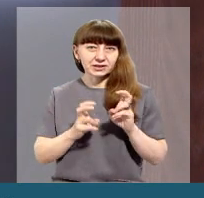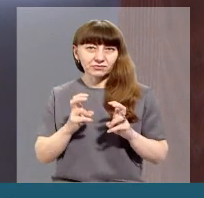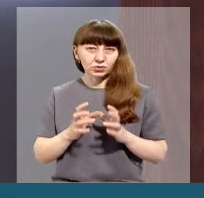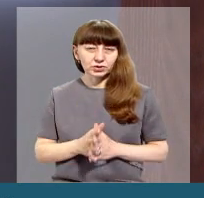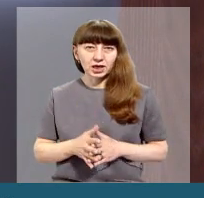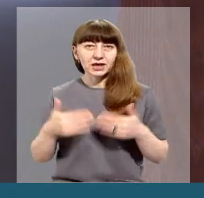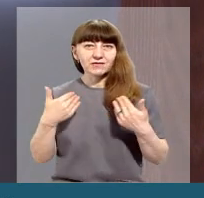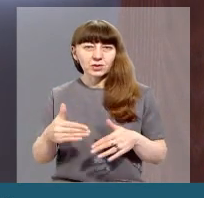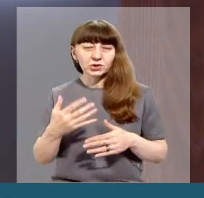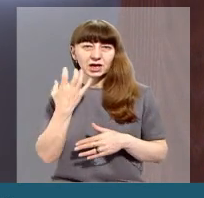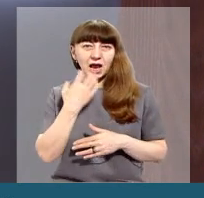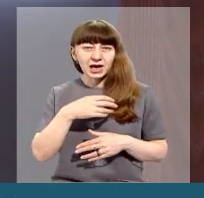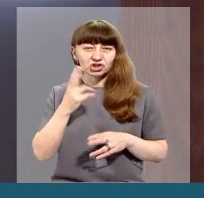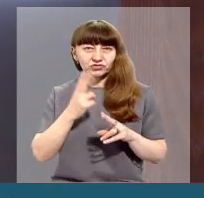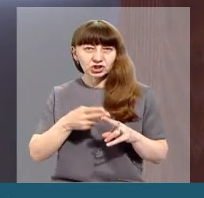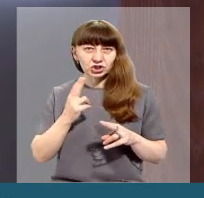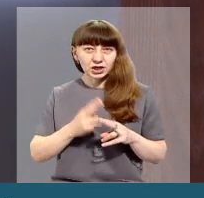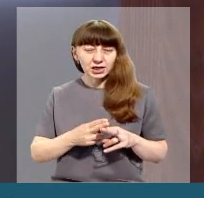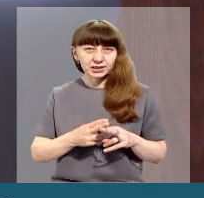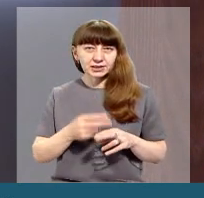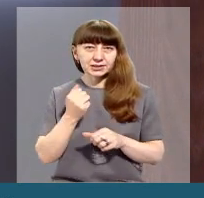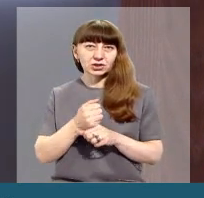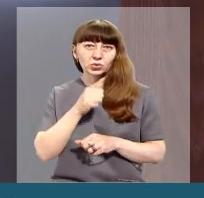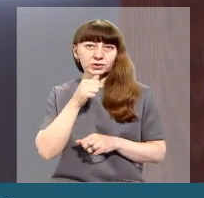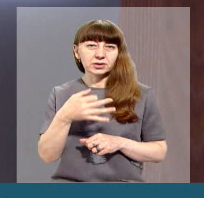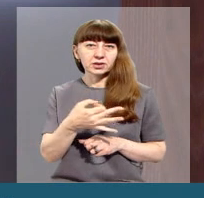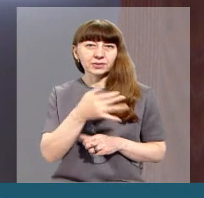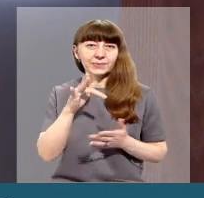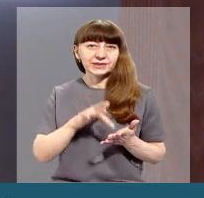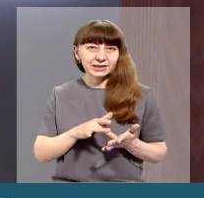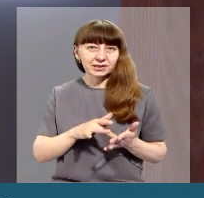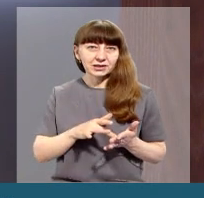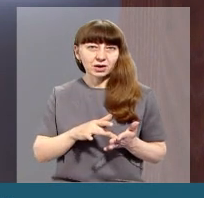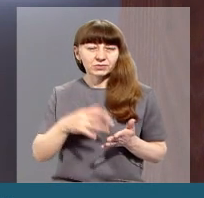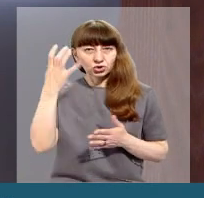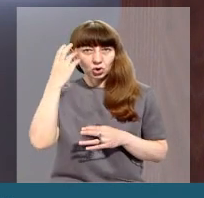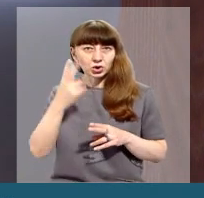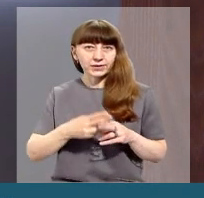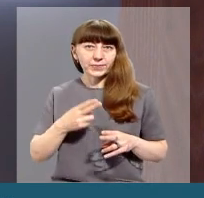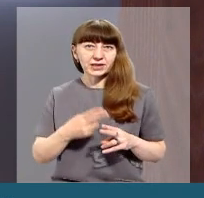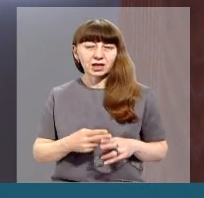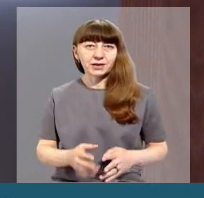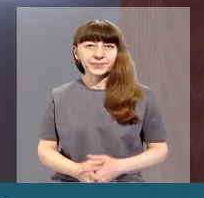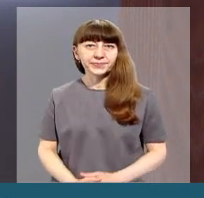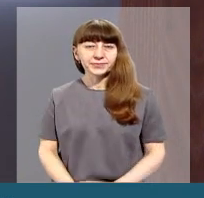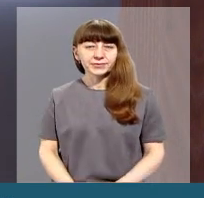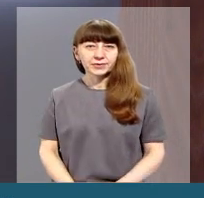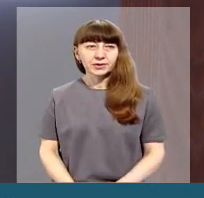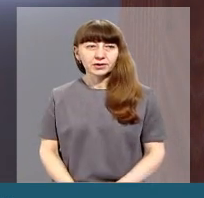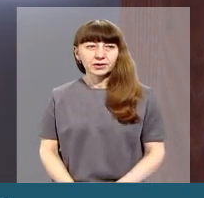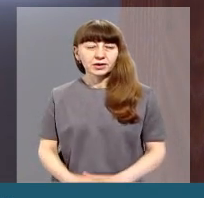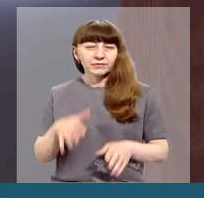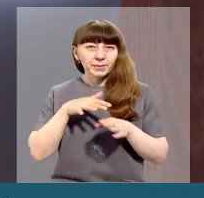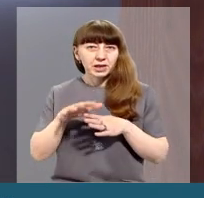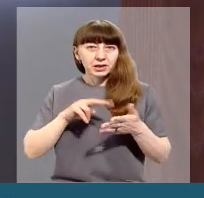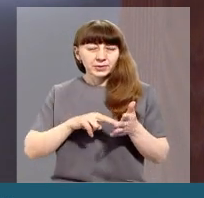производству горячебрикетированного железа сделает Кустанайскую область центром черной металлургии. И реализация проектов